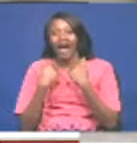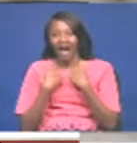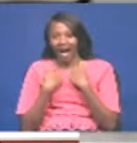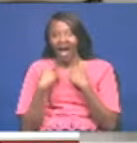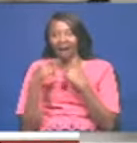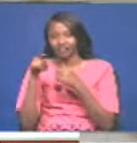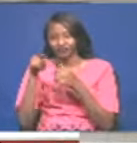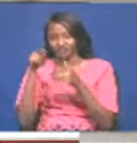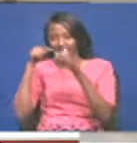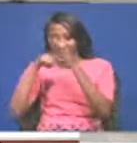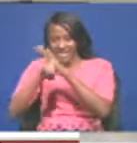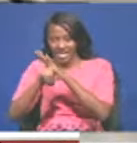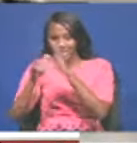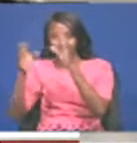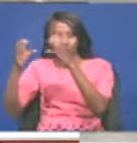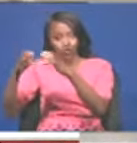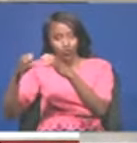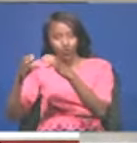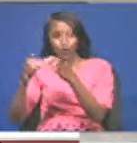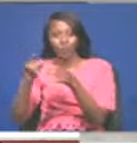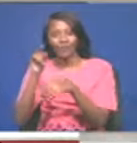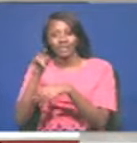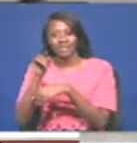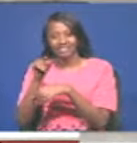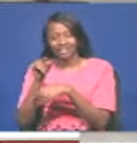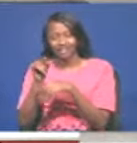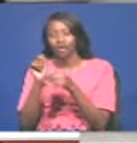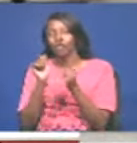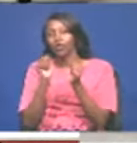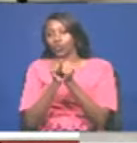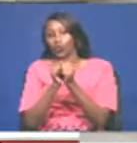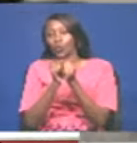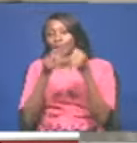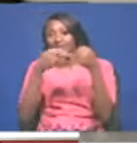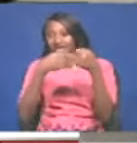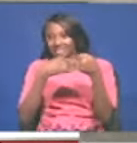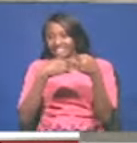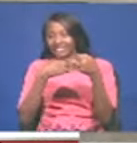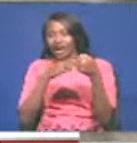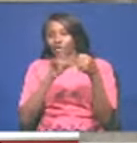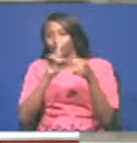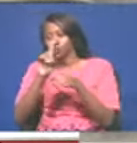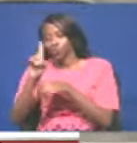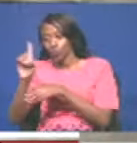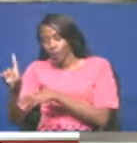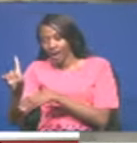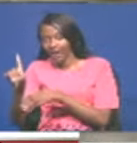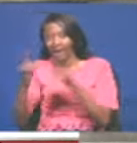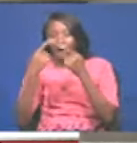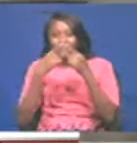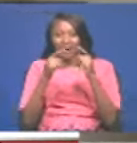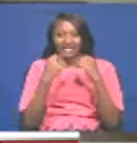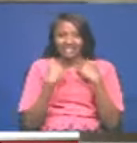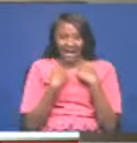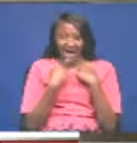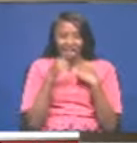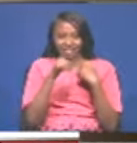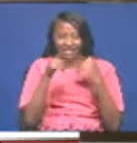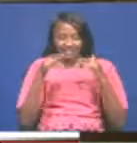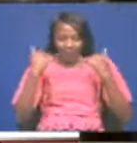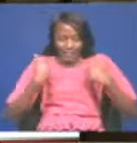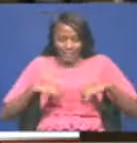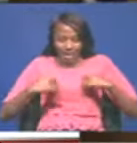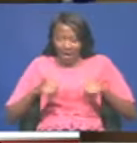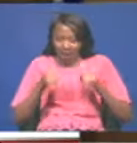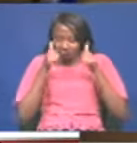timu hiyo katika kundi kwa alama 19-1 katika robo ya kwanza. Warundi hao walijikakamua na kuwa sare na